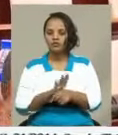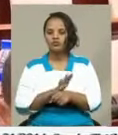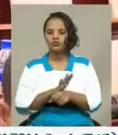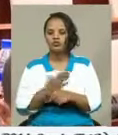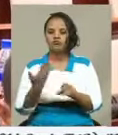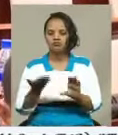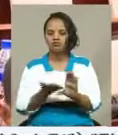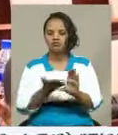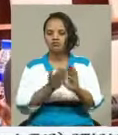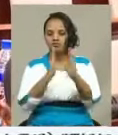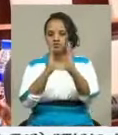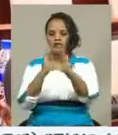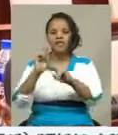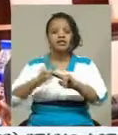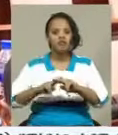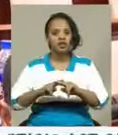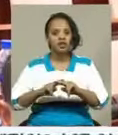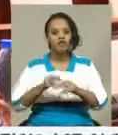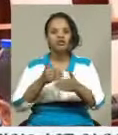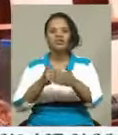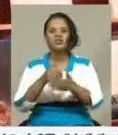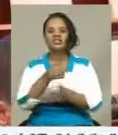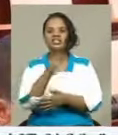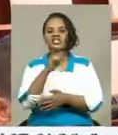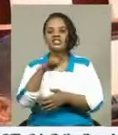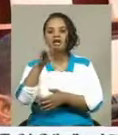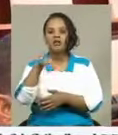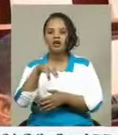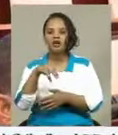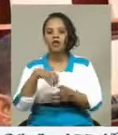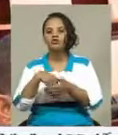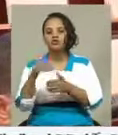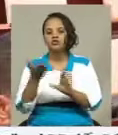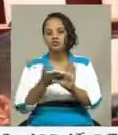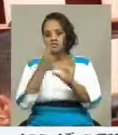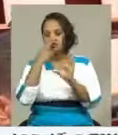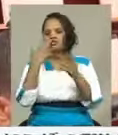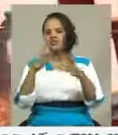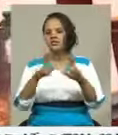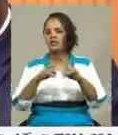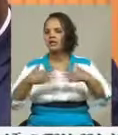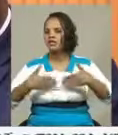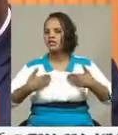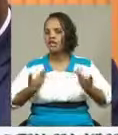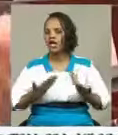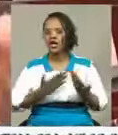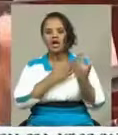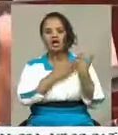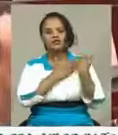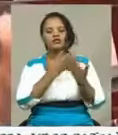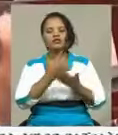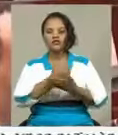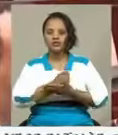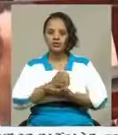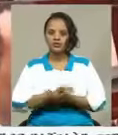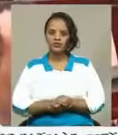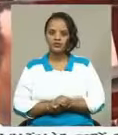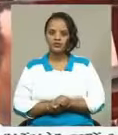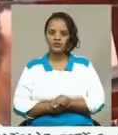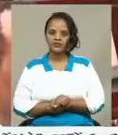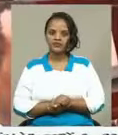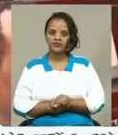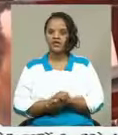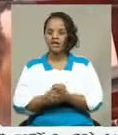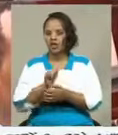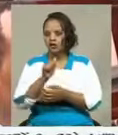እየሰነድን ያለ ነው። በቅርቡ ኢዜማም ያወጣውን ሰነድ ተመልክተናል። በጣም የሚያስደስት ነው። ኃላፊነት እንደዚህ እየወሰዳችሁ ዲያሎጉ